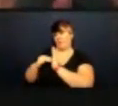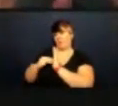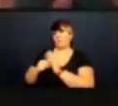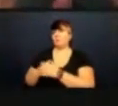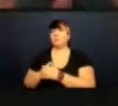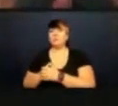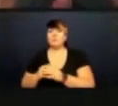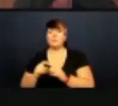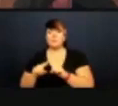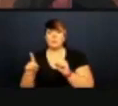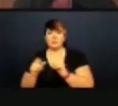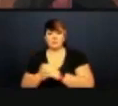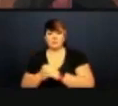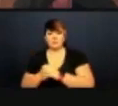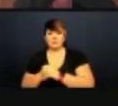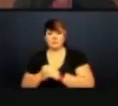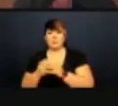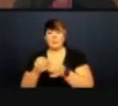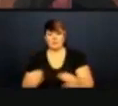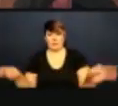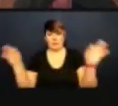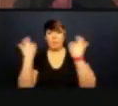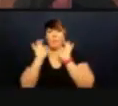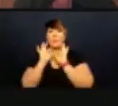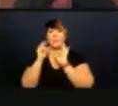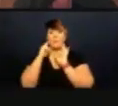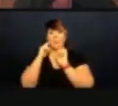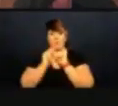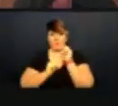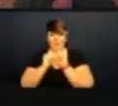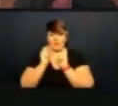majengo haya yanakidhi mahitaji yanayohitajika.